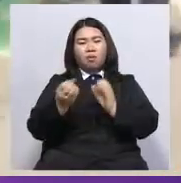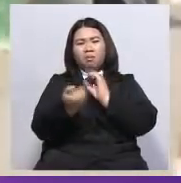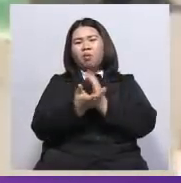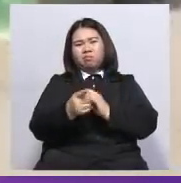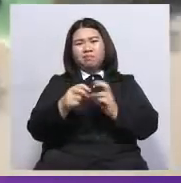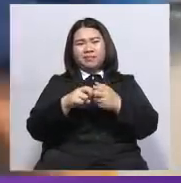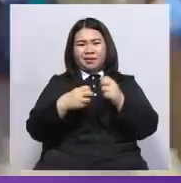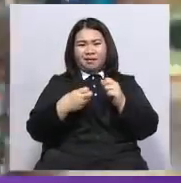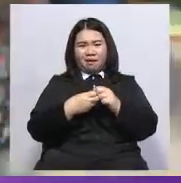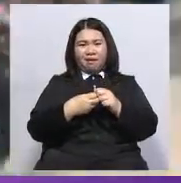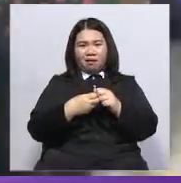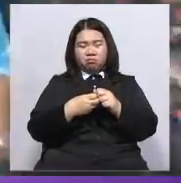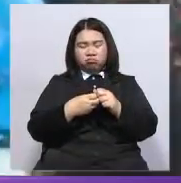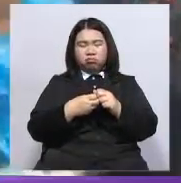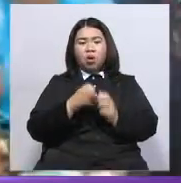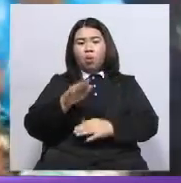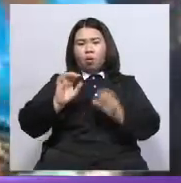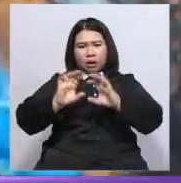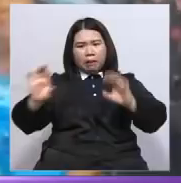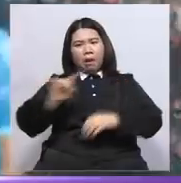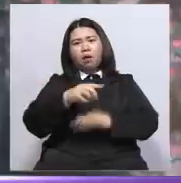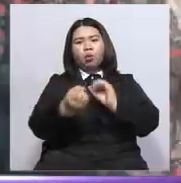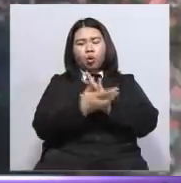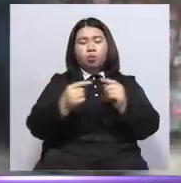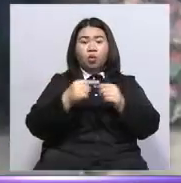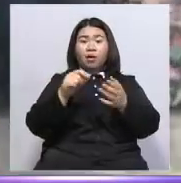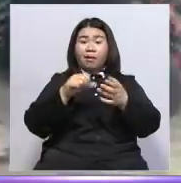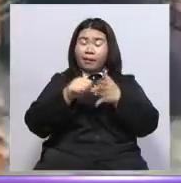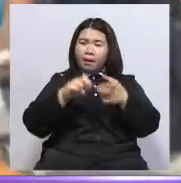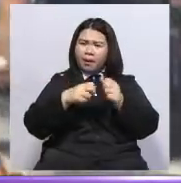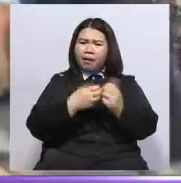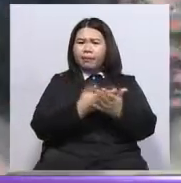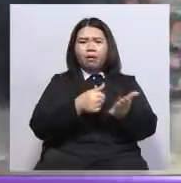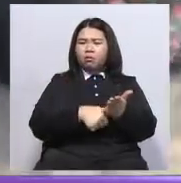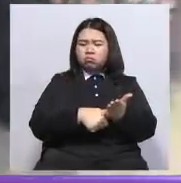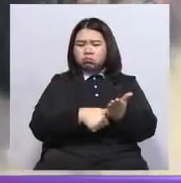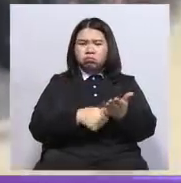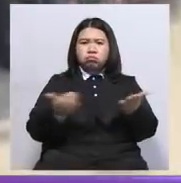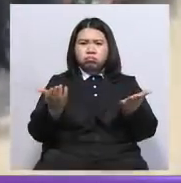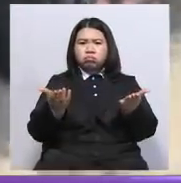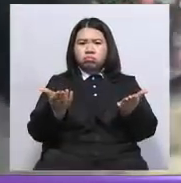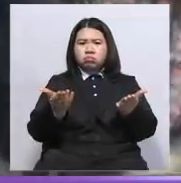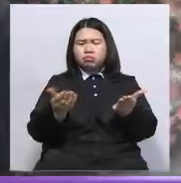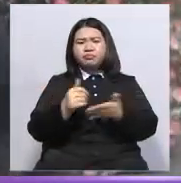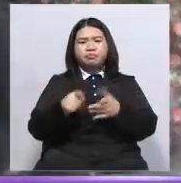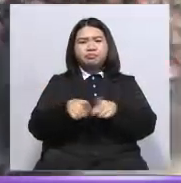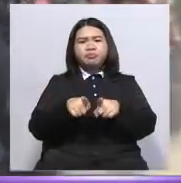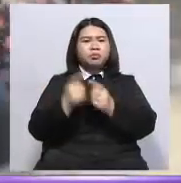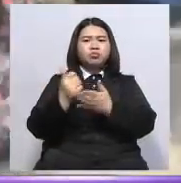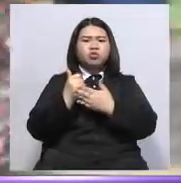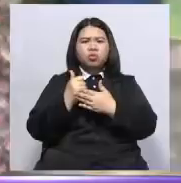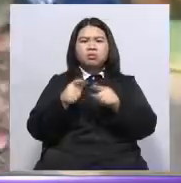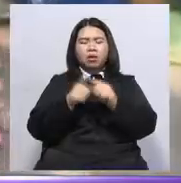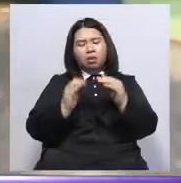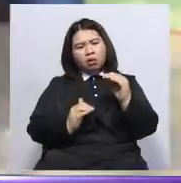การกระทำของรัฐบาลนะคะในเรื่องของการแก้ไขปัญหาหนี้สินเกษตรกรซึ่งยังไม่ได้รับความเป็นธร